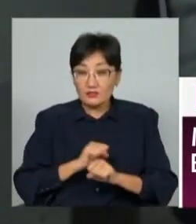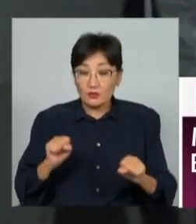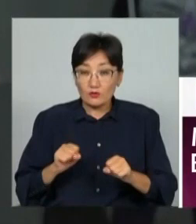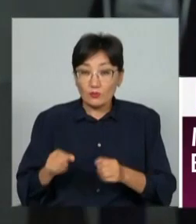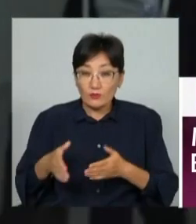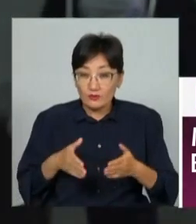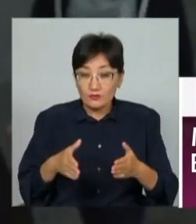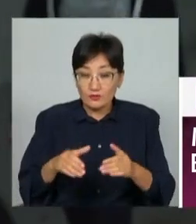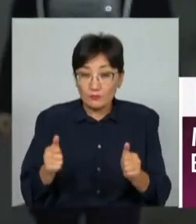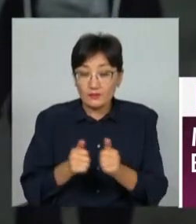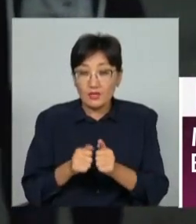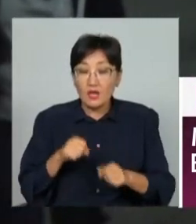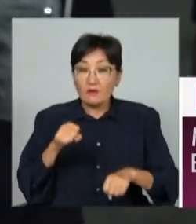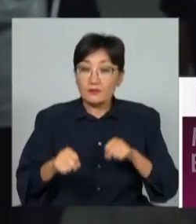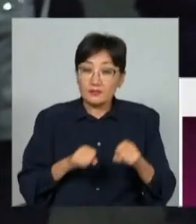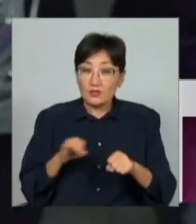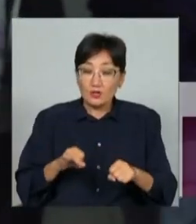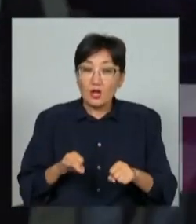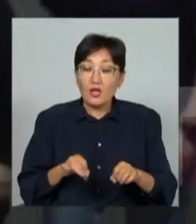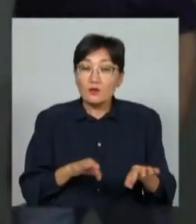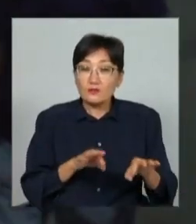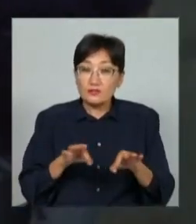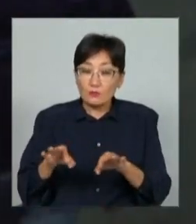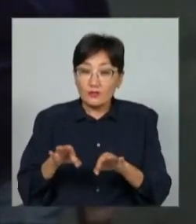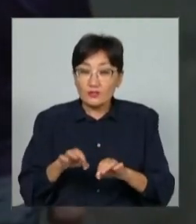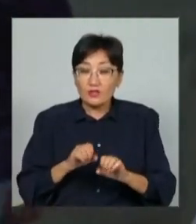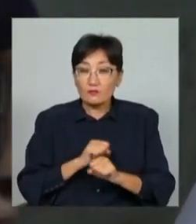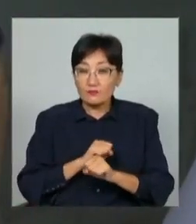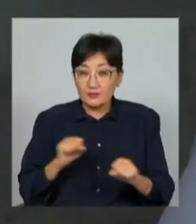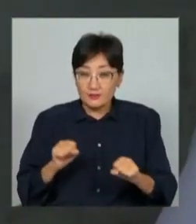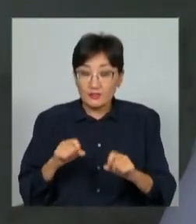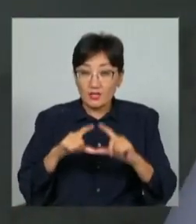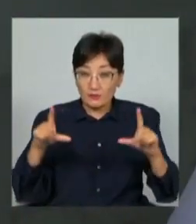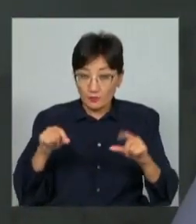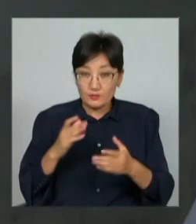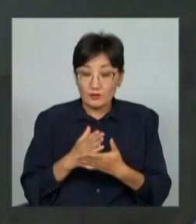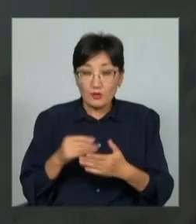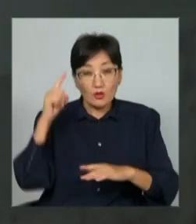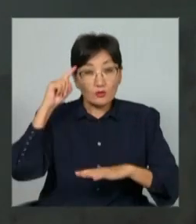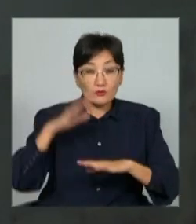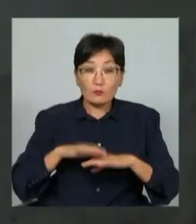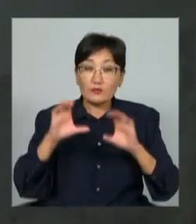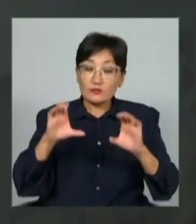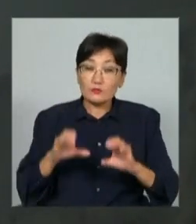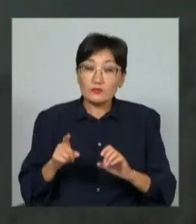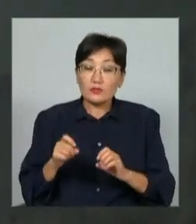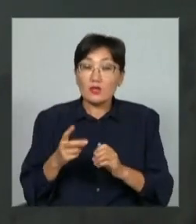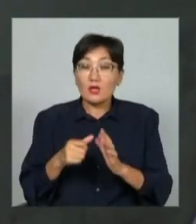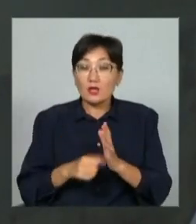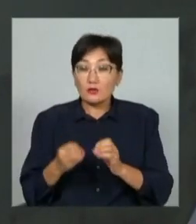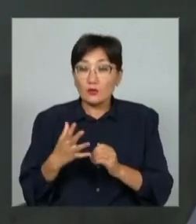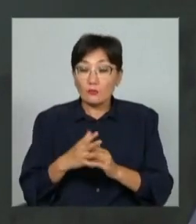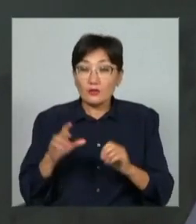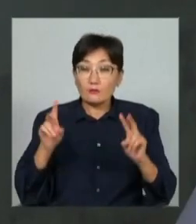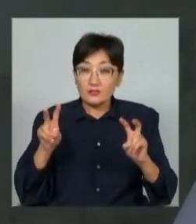өзенінің бойында велосипед және де самокаттар жүруге болмайды деген белгілер орнатылды. Әкімшілік кодекстің 615-ші бабына